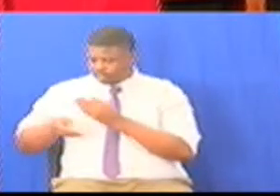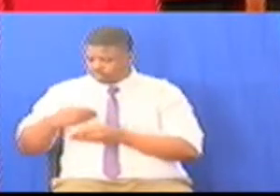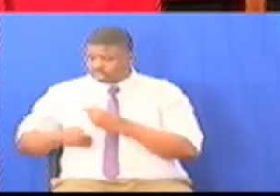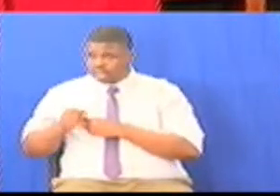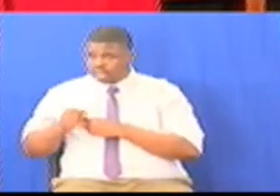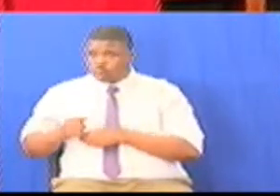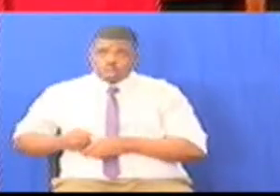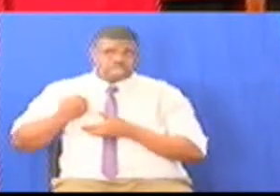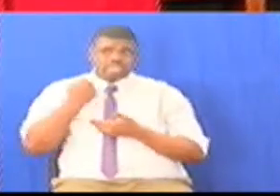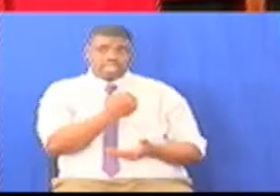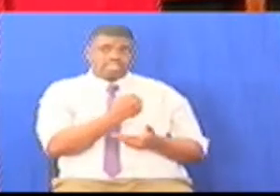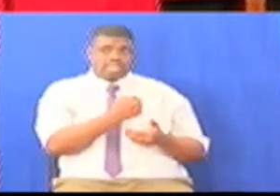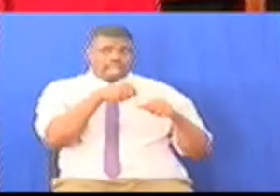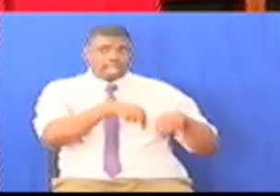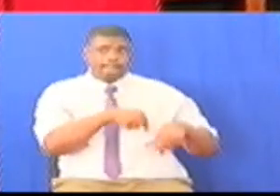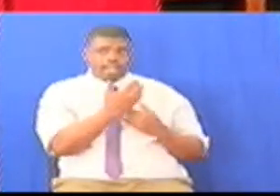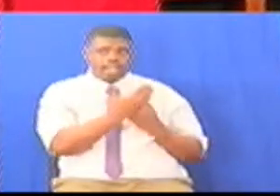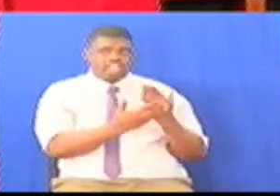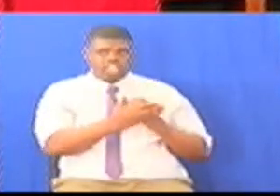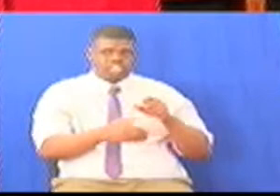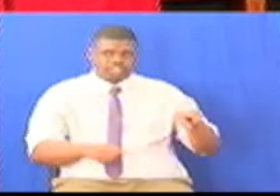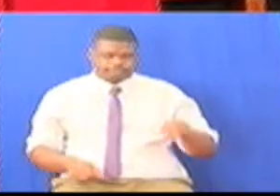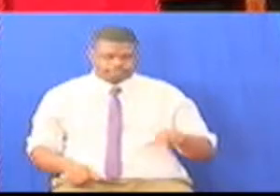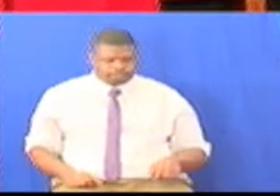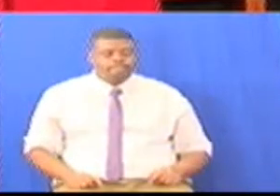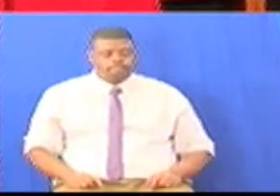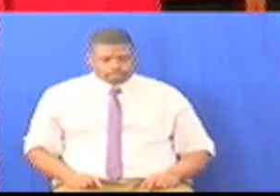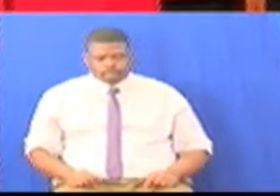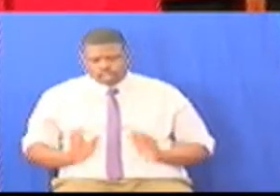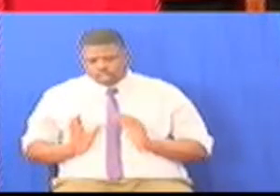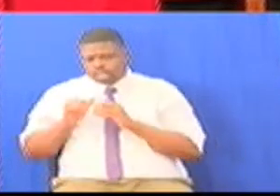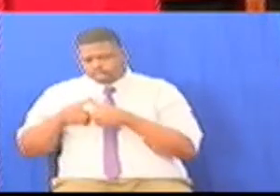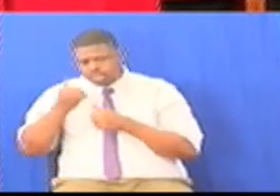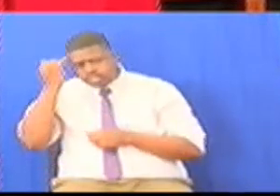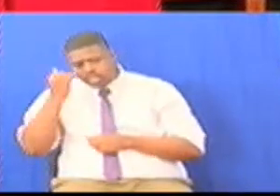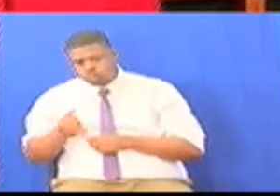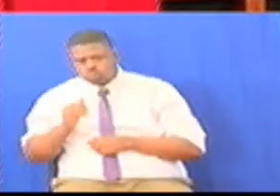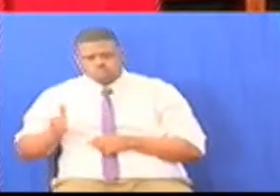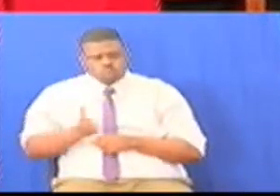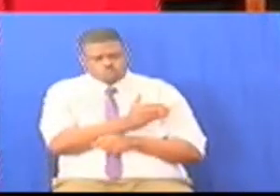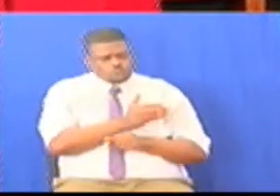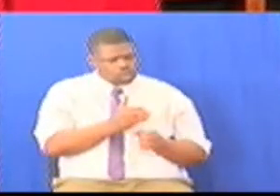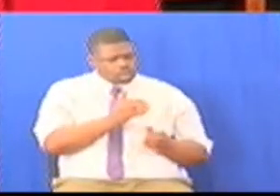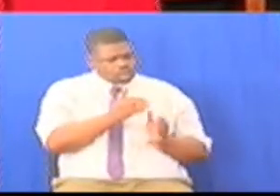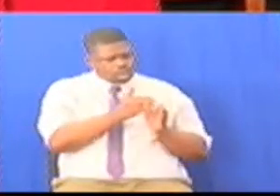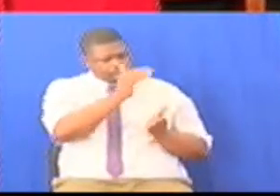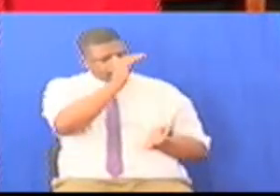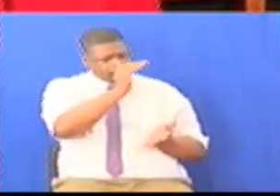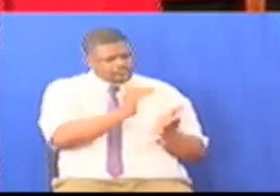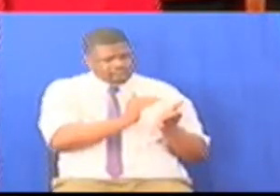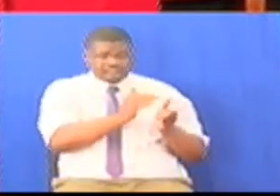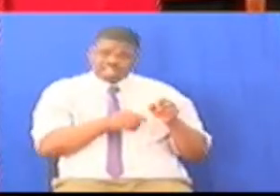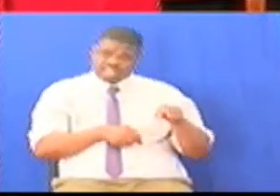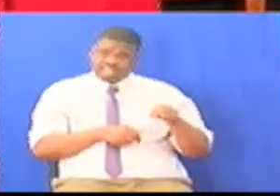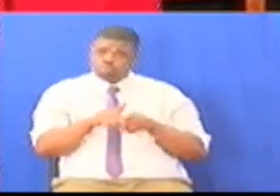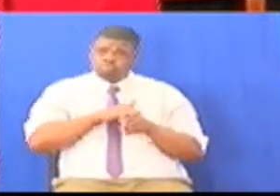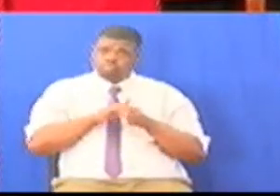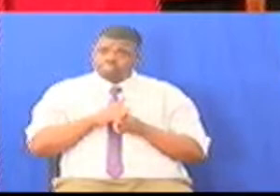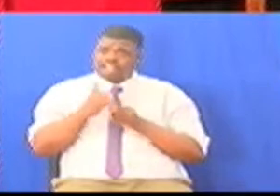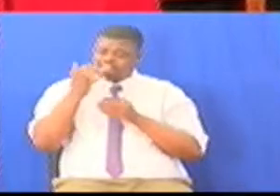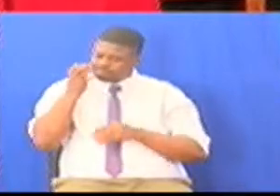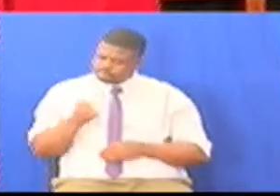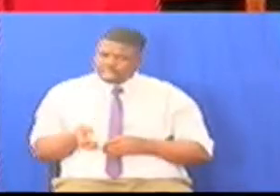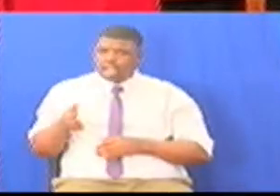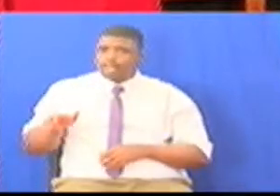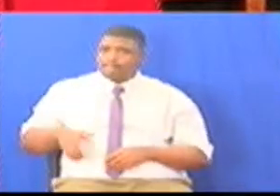hapa nchini. Vile vile ushauri wa kamati ulikusudia kuondoa mwanya wa kifungu hicho kutumiwa vibaya na baadhi ya maafisa wa serikali